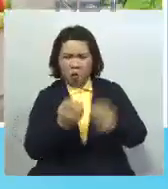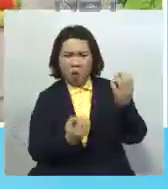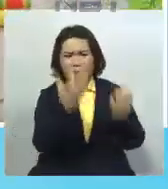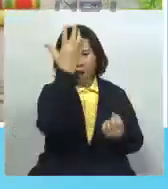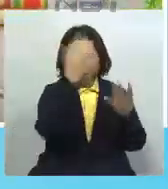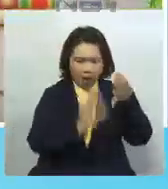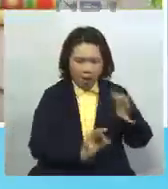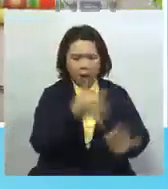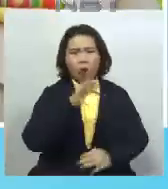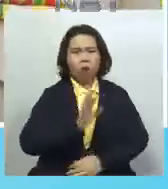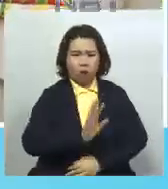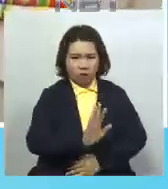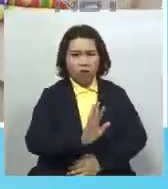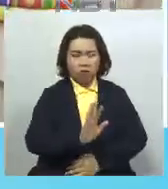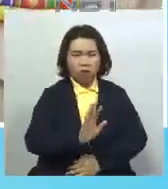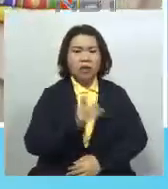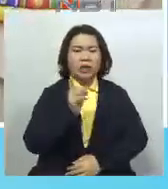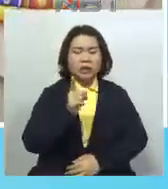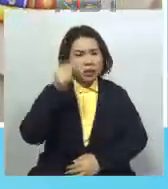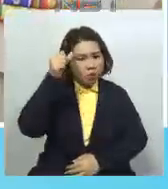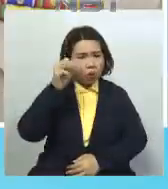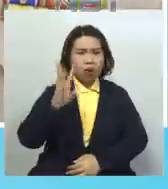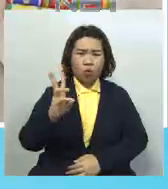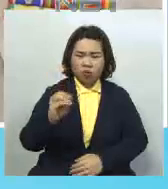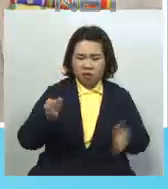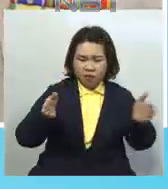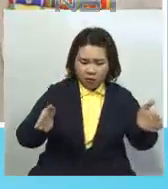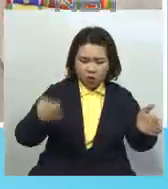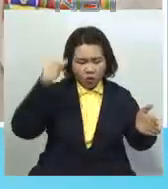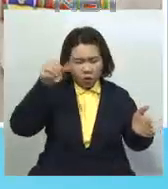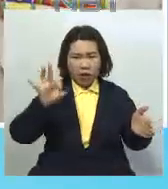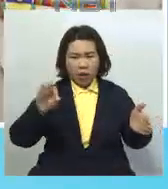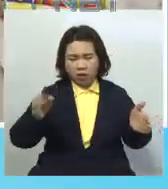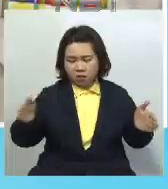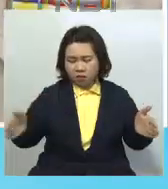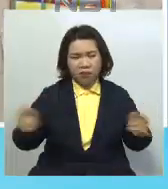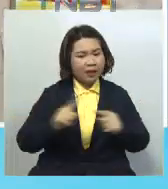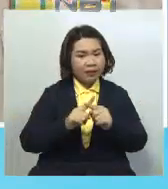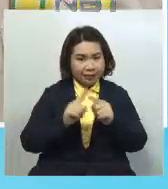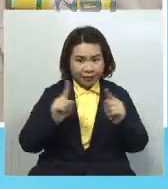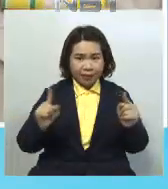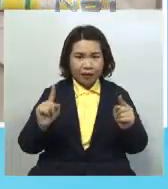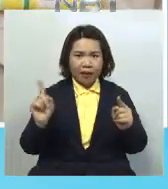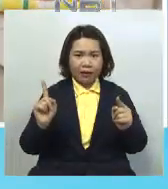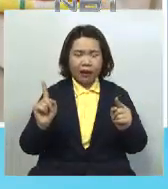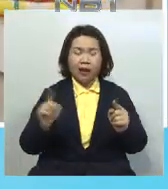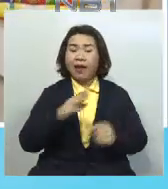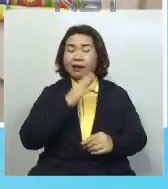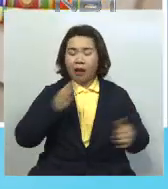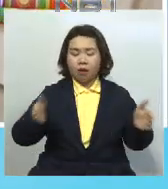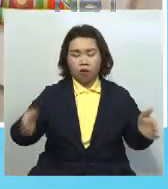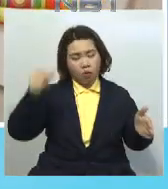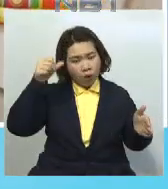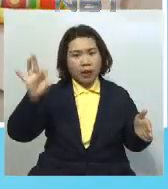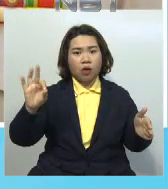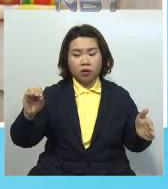ครับซึ่งที่ผ่านมาเราใช้60วันอันตราย90วันอันตรายบ้างอะไรอย่างเงี้ยแต่หลังจากหมดวันที่เรากำหนดแ